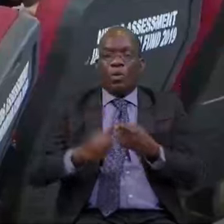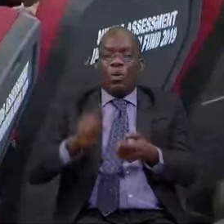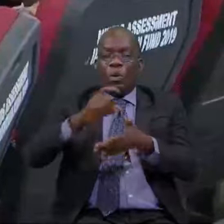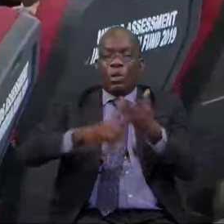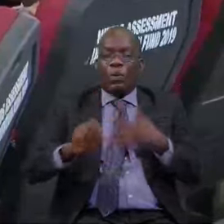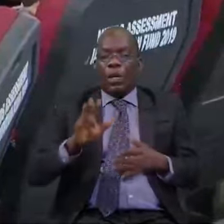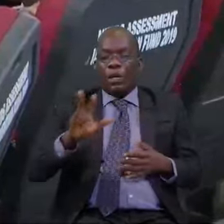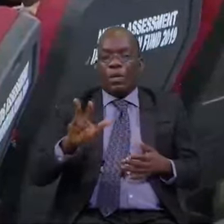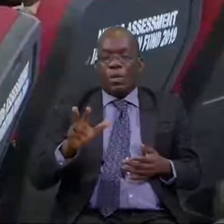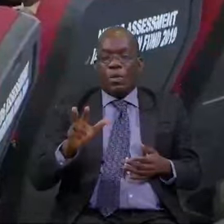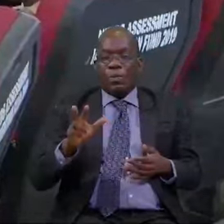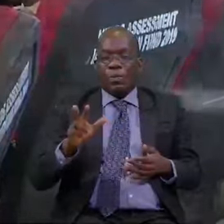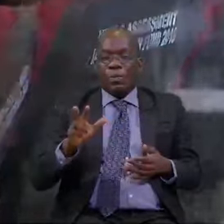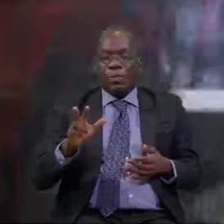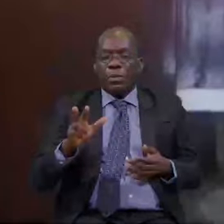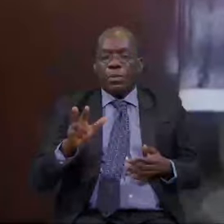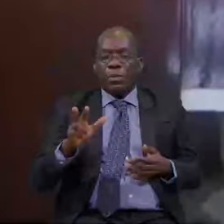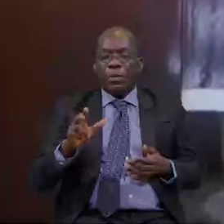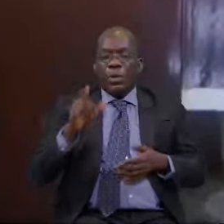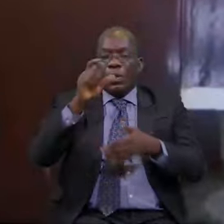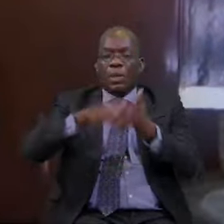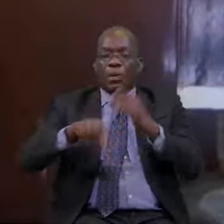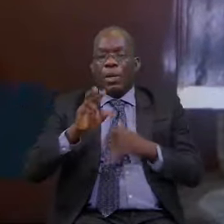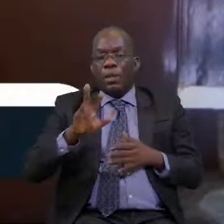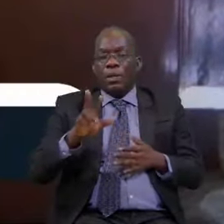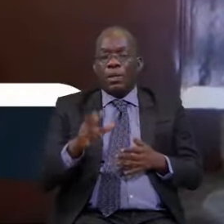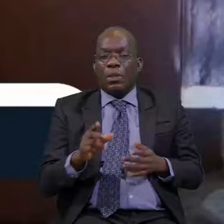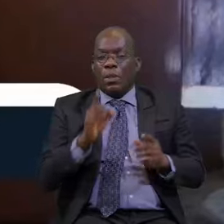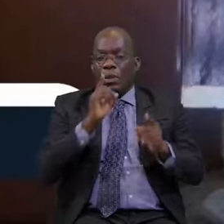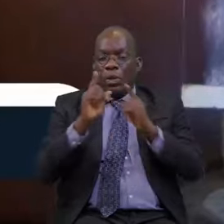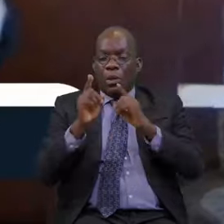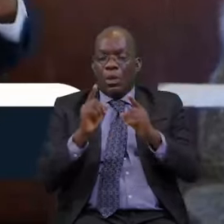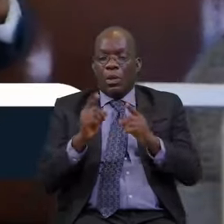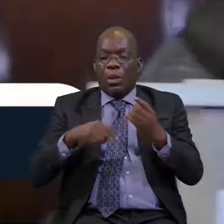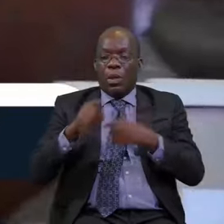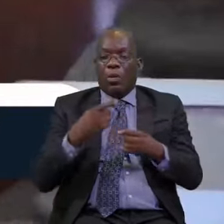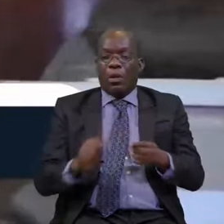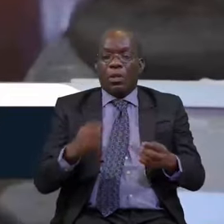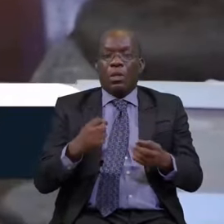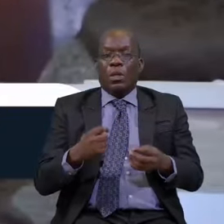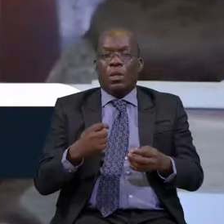gens-là. Et chapitre 3 parle du processus